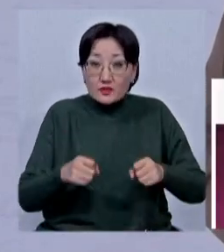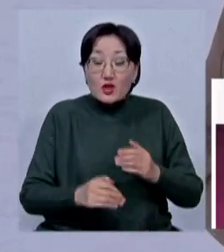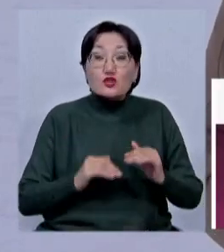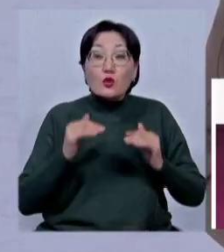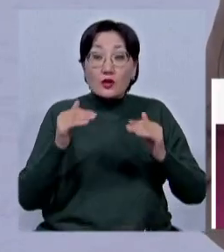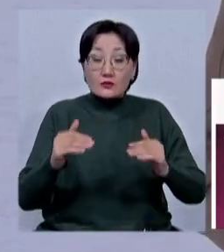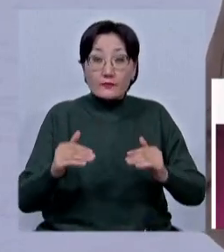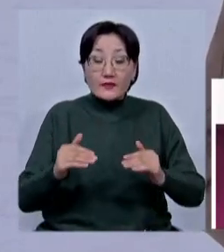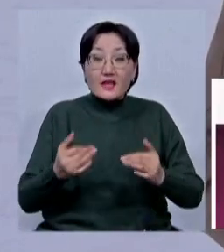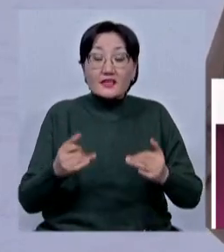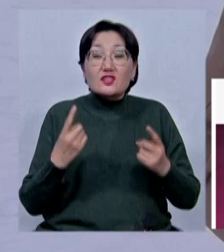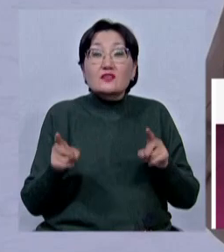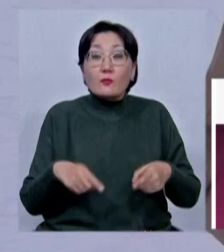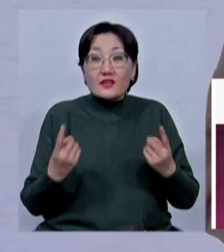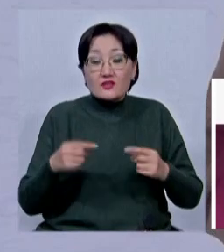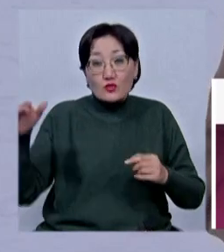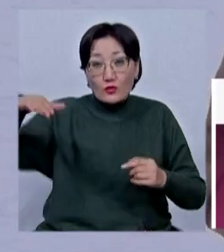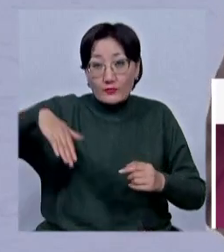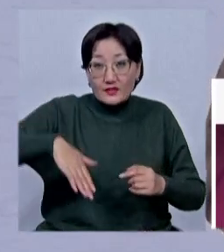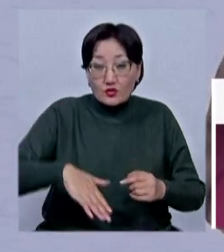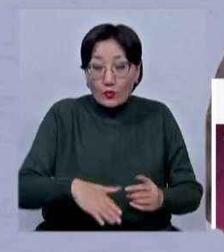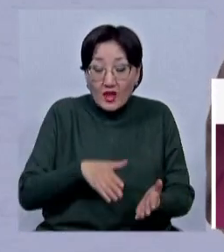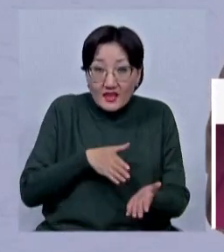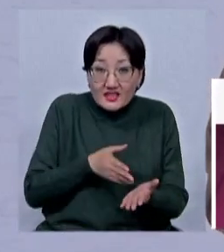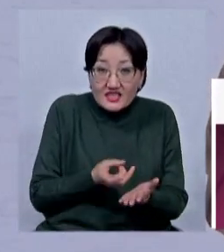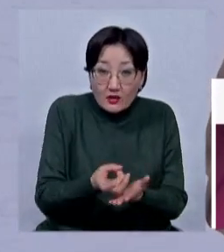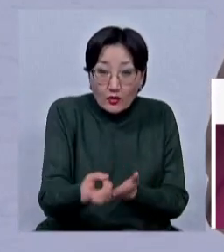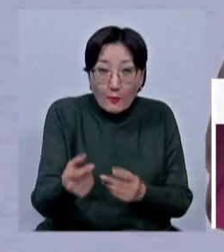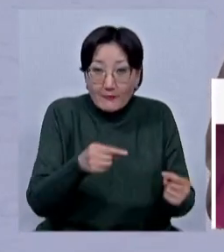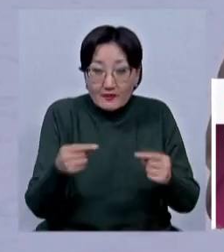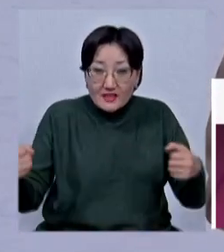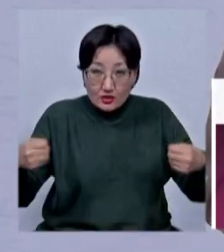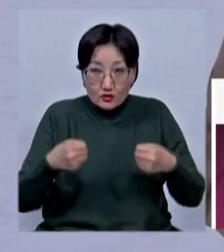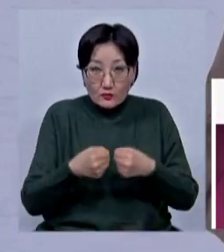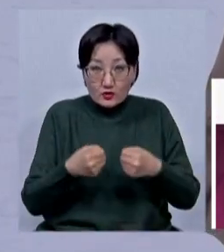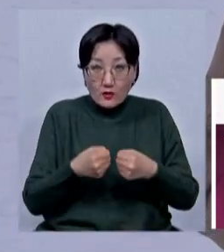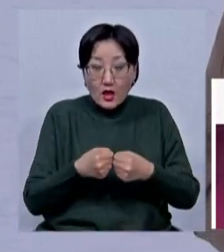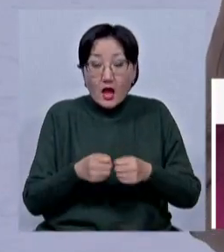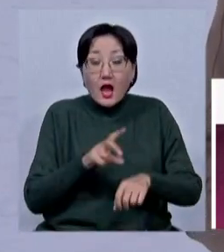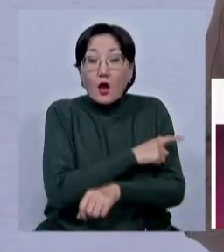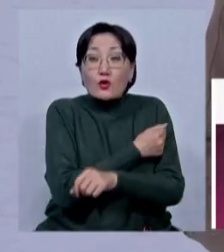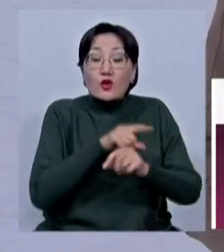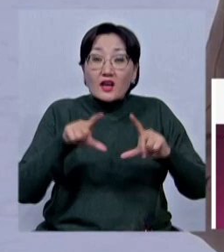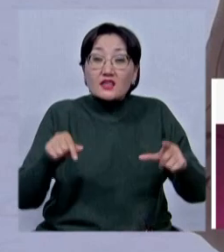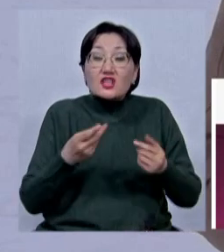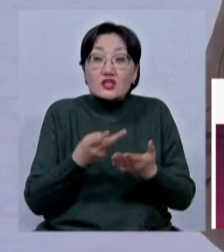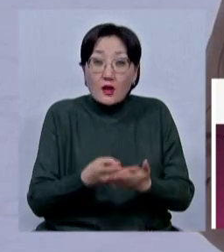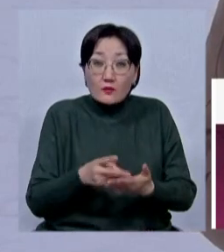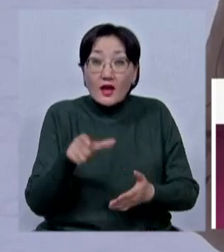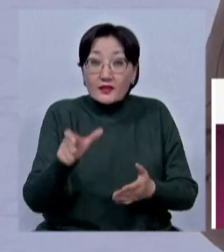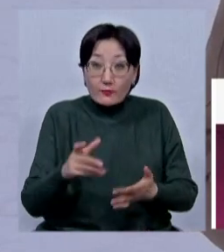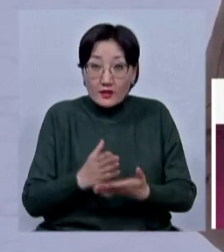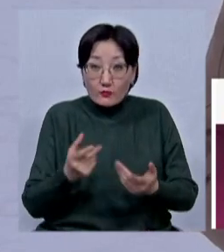жоғары. Кәдімгі төбешік, биік жотадан төмен зырғығандар бір-біріне соқтығысып, тіпті ауруханадан бірақ шығып жатқандар да